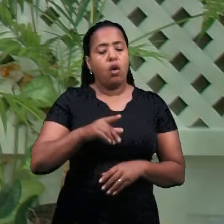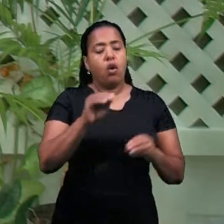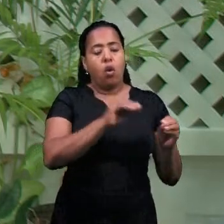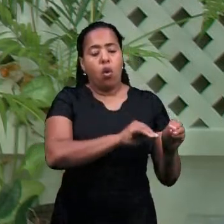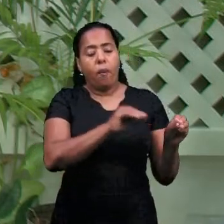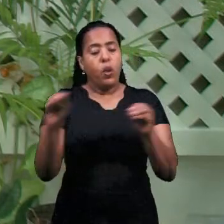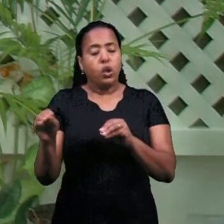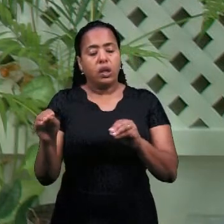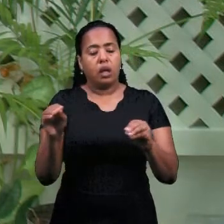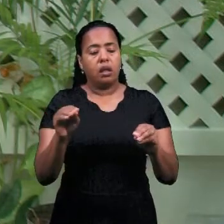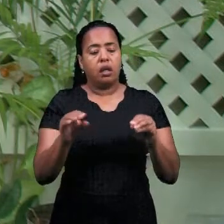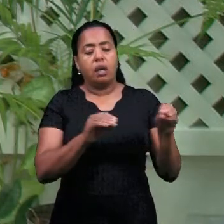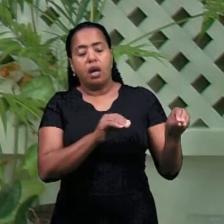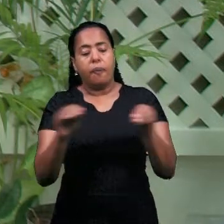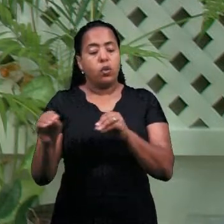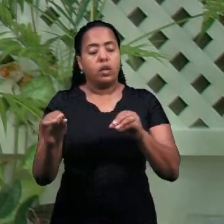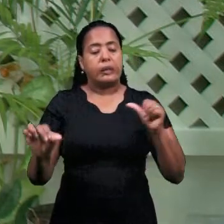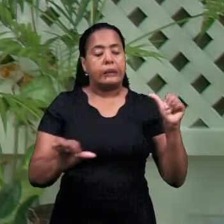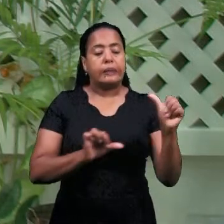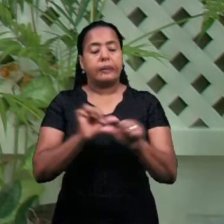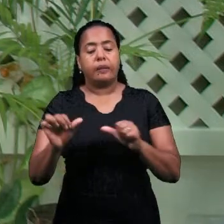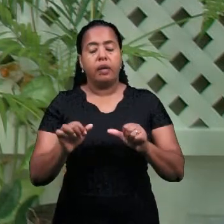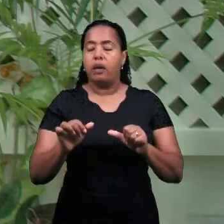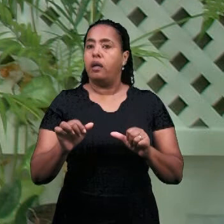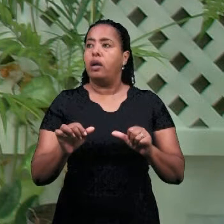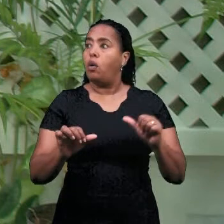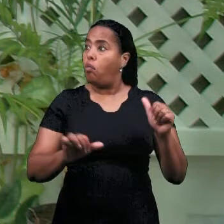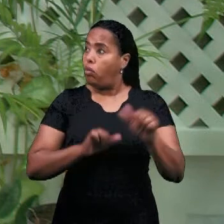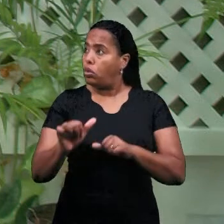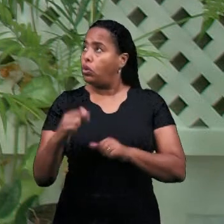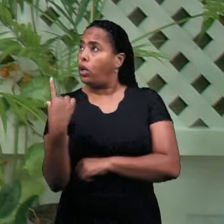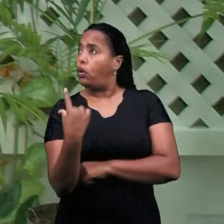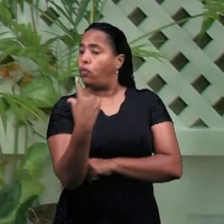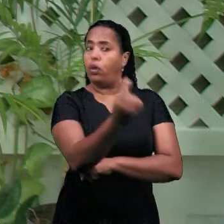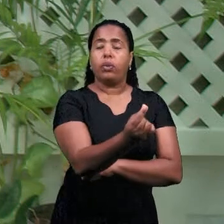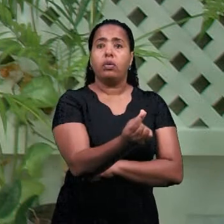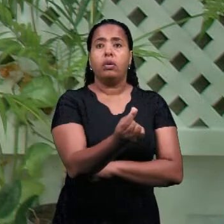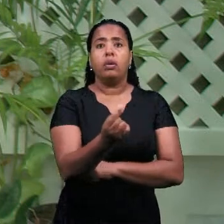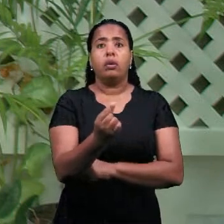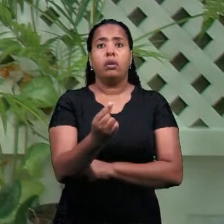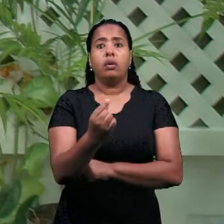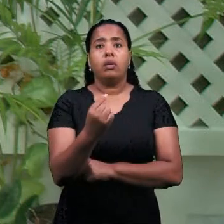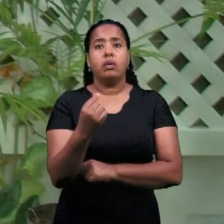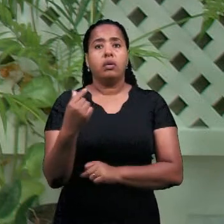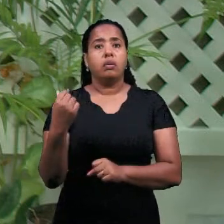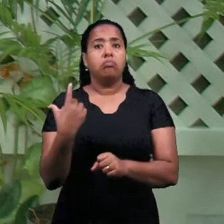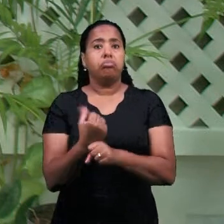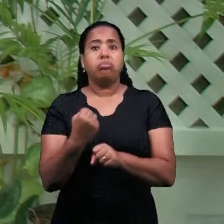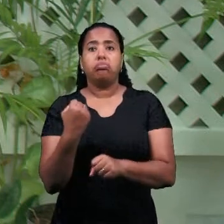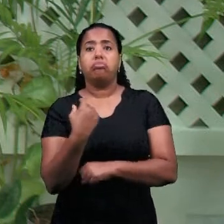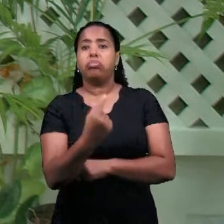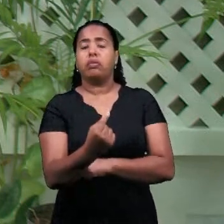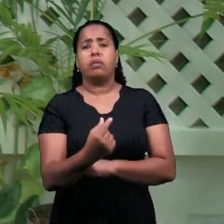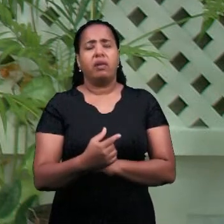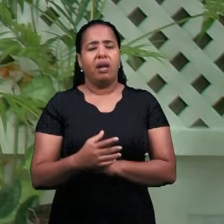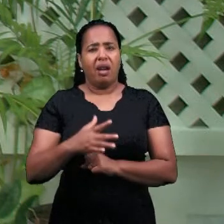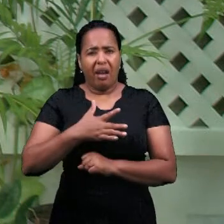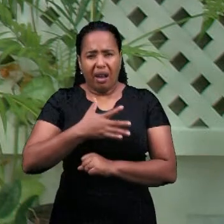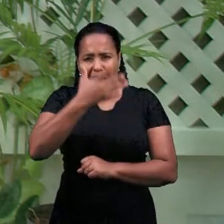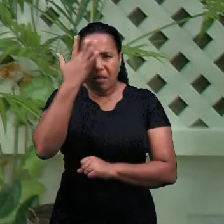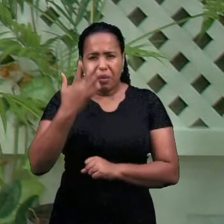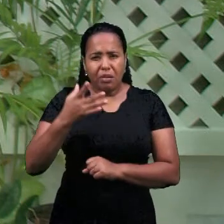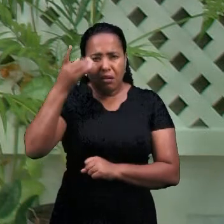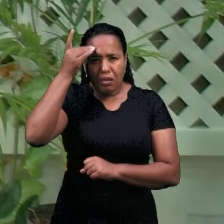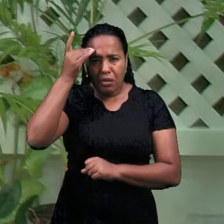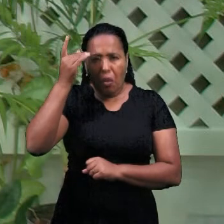un autre. Avec 2 ans, il est devenu riche, il a quitté l'œuvre, parce qu'il est devenu riche, il n'a plus besoin de Dieu. Il existe beaucoup cela. Les